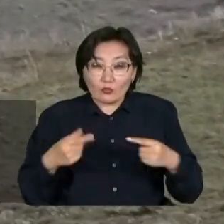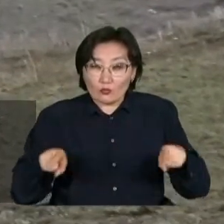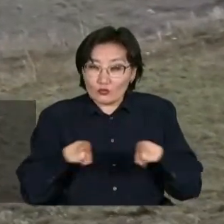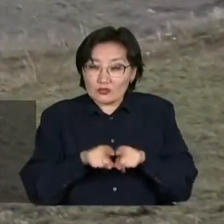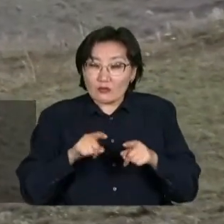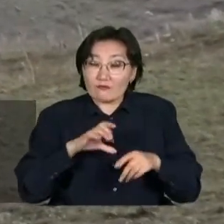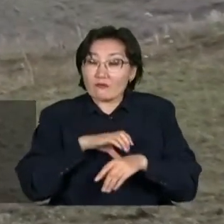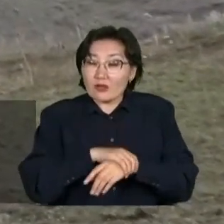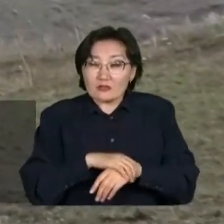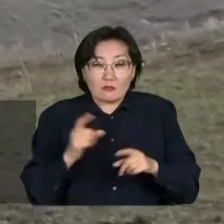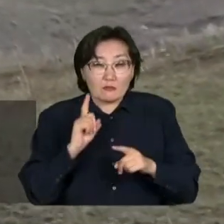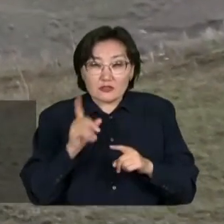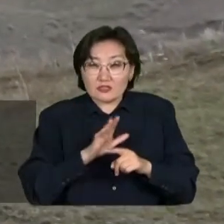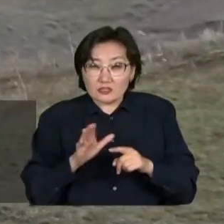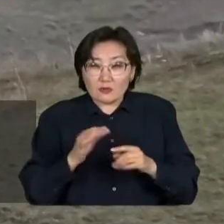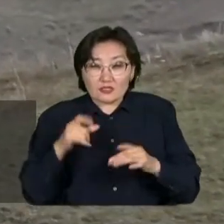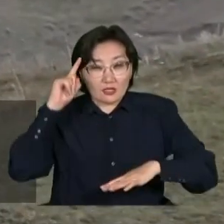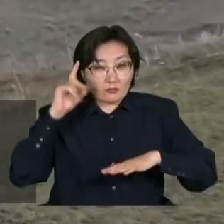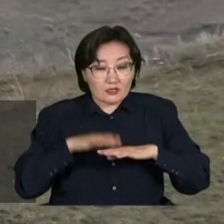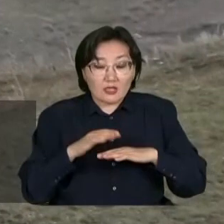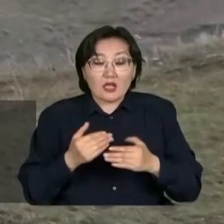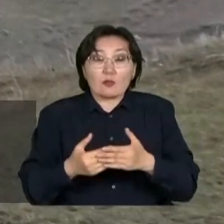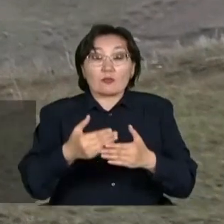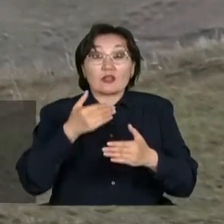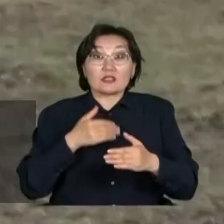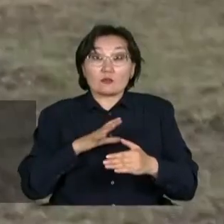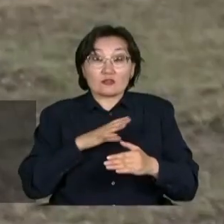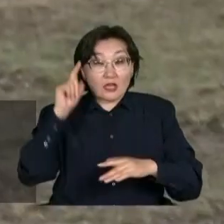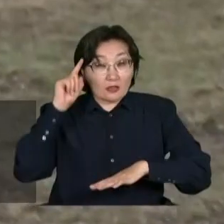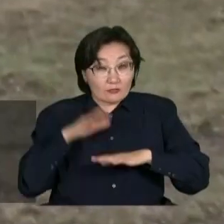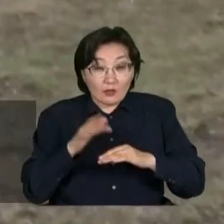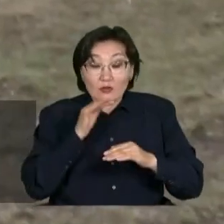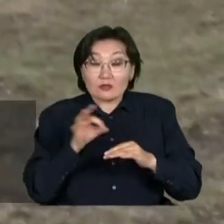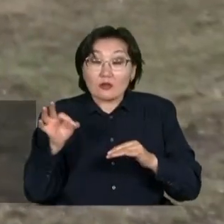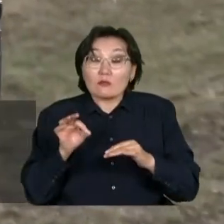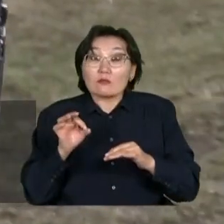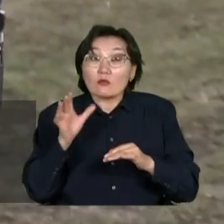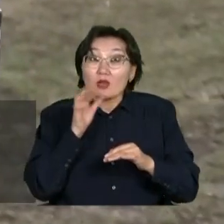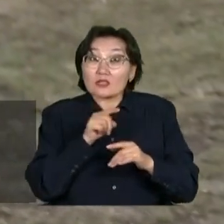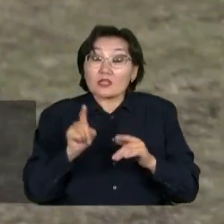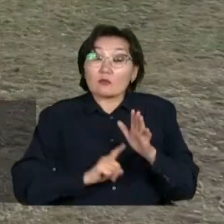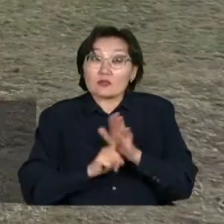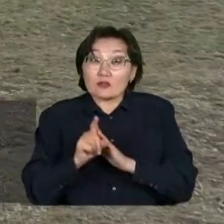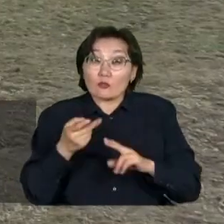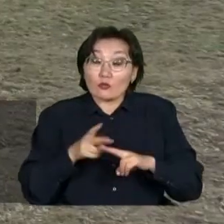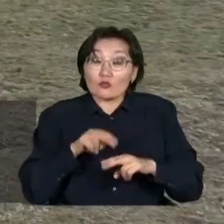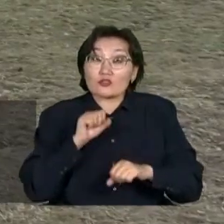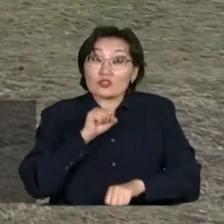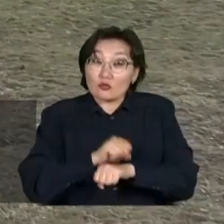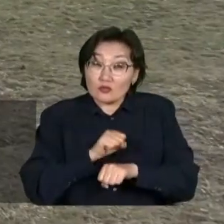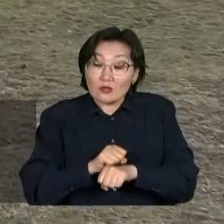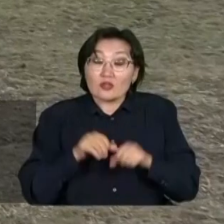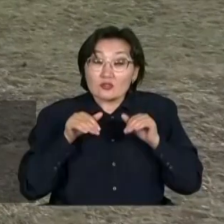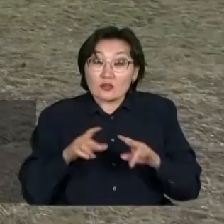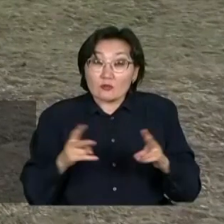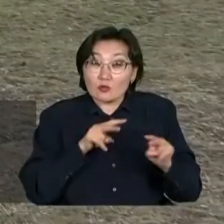бұл. Алдына мына қуаныш қазіргі әкімнің алдынағы да әкімнің кезінде басталған. Нақты осыны тоқтататындай жоқ. Шешімге келу керек та бір